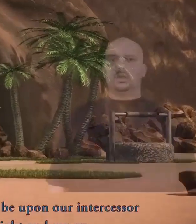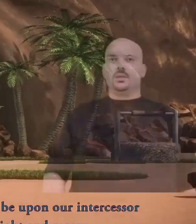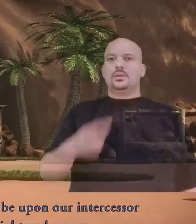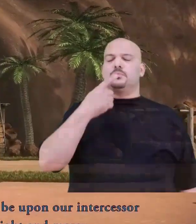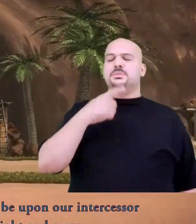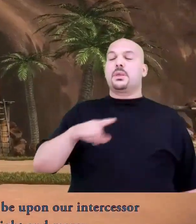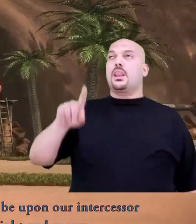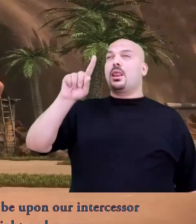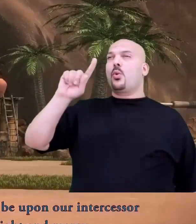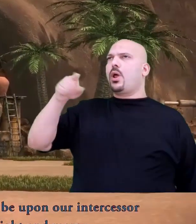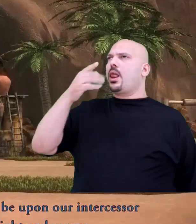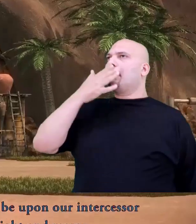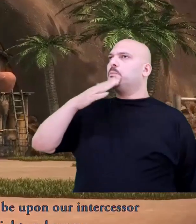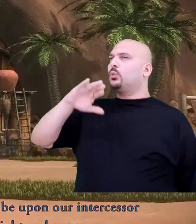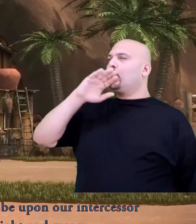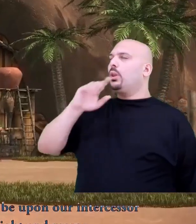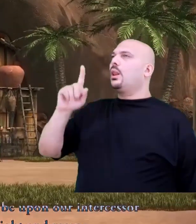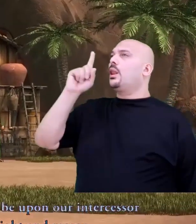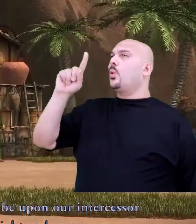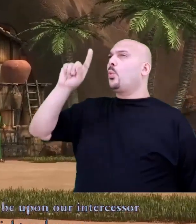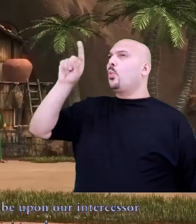بسم الله والحمد لله